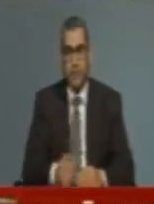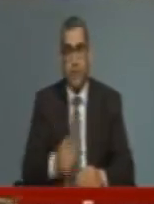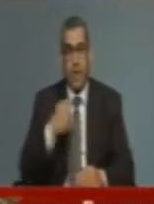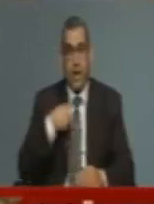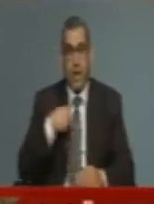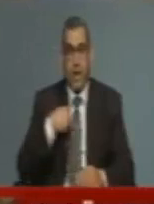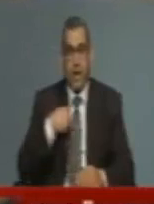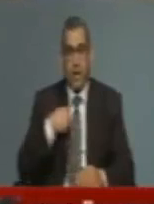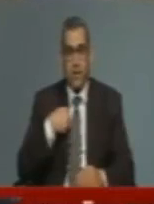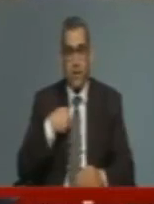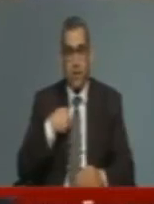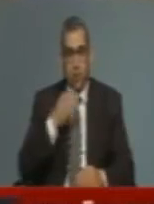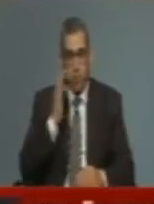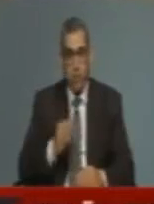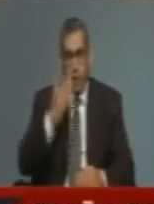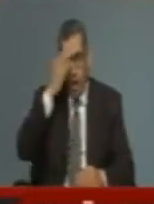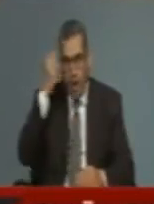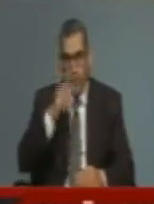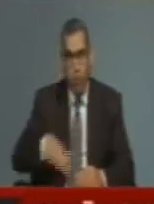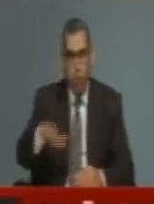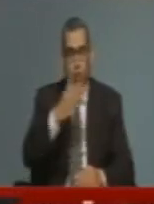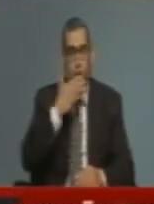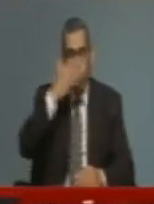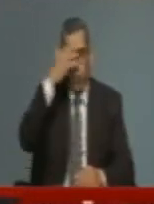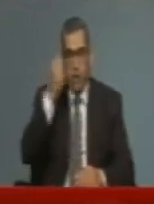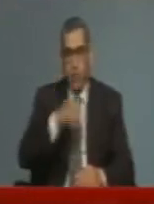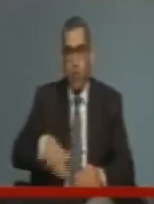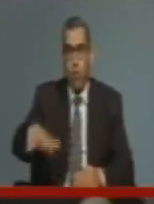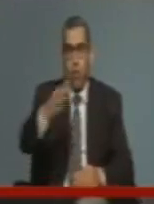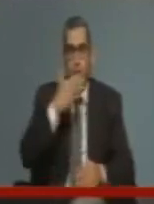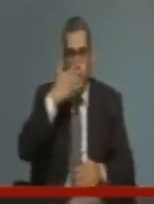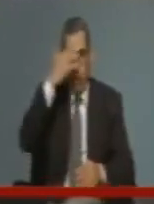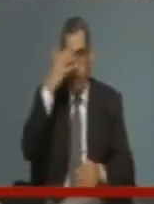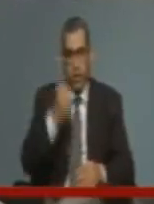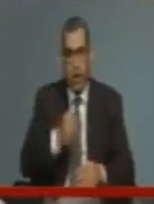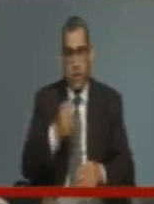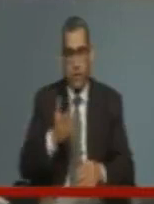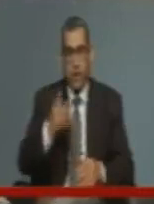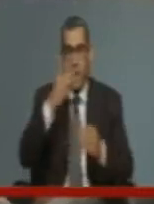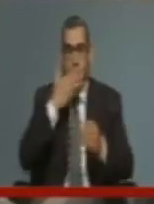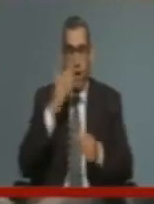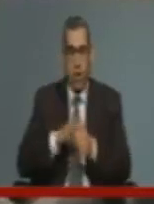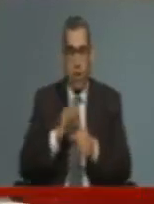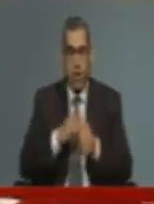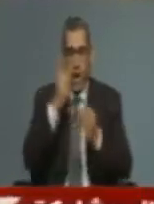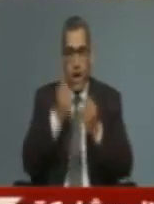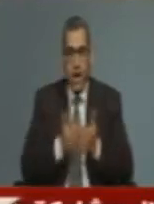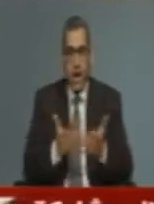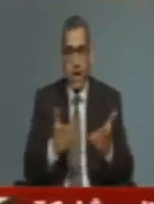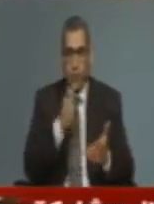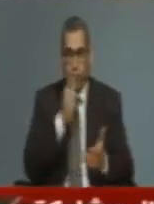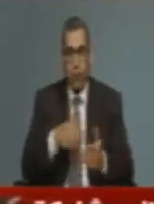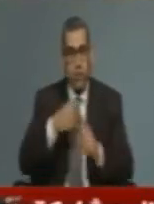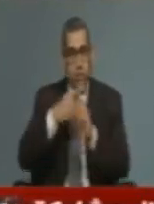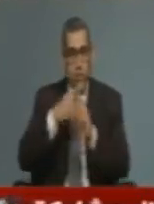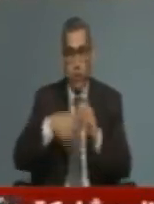ان انا يعني ارحب بكم الاول واقول لكم كل سنه وانتم طيبين جميعا ورمضان كريم، وكمان اقول لاشقائنا المسيحيين واهلنا